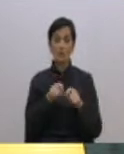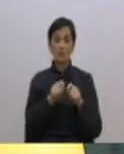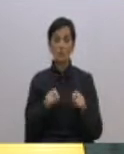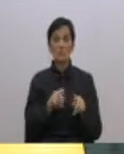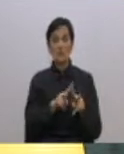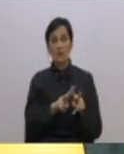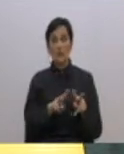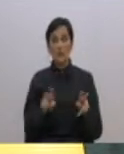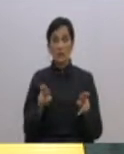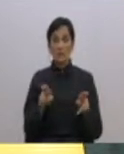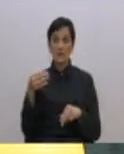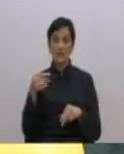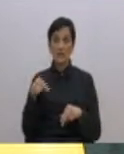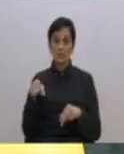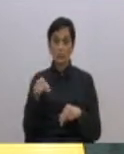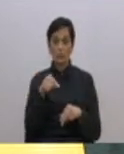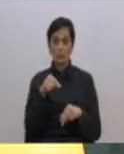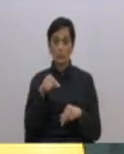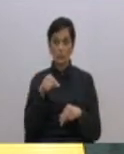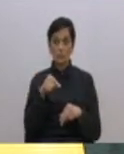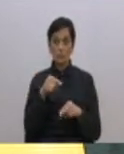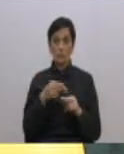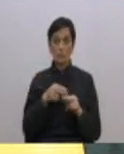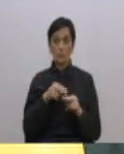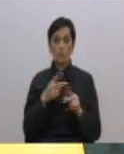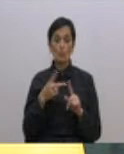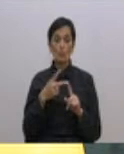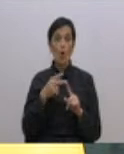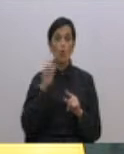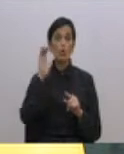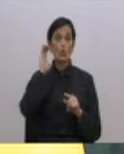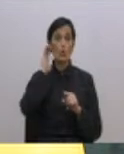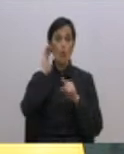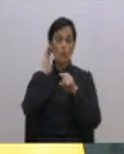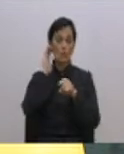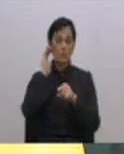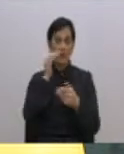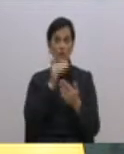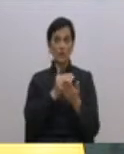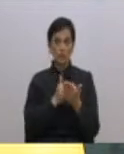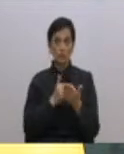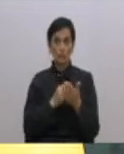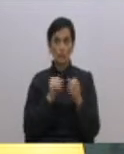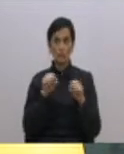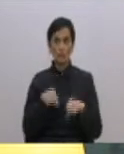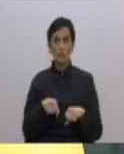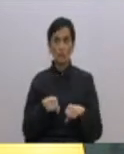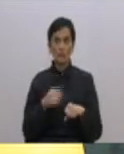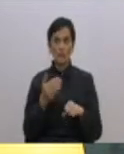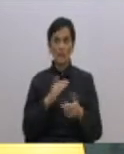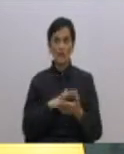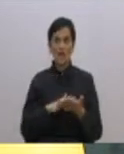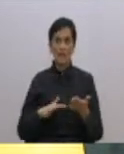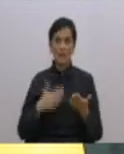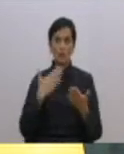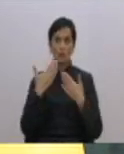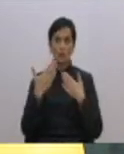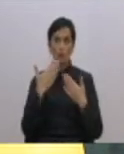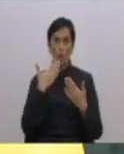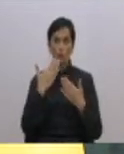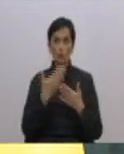მსგავსი დაწესებულება, ამაზე მეორე მოსმენის რეჟიმში შეგვიძლია რომ გავაგრძელოთ კონსულტაციები